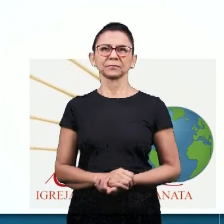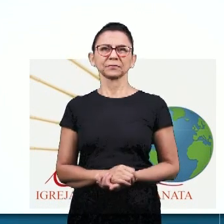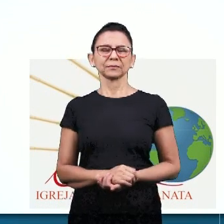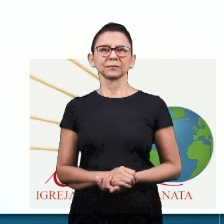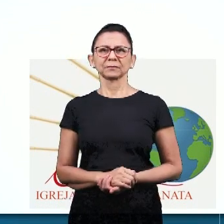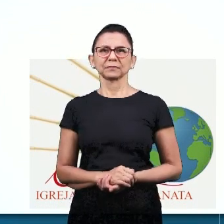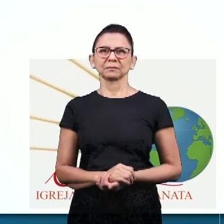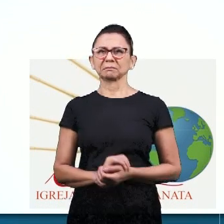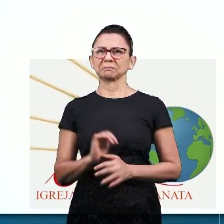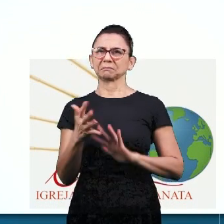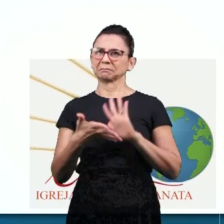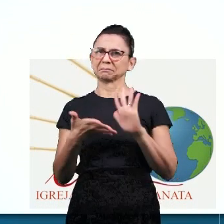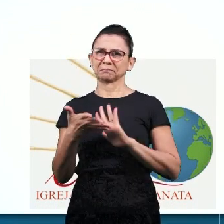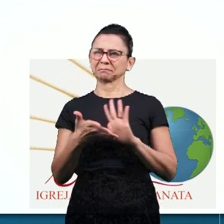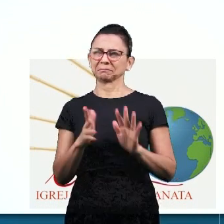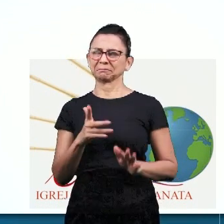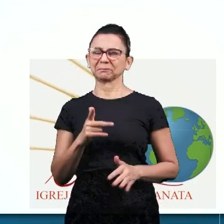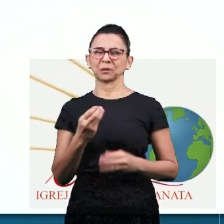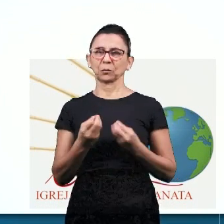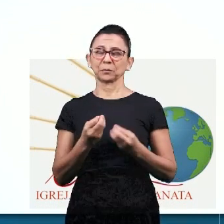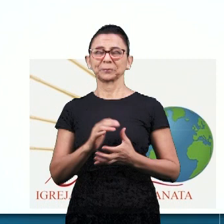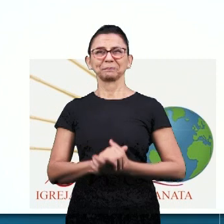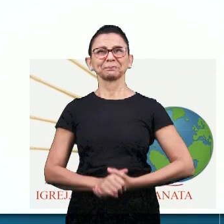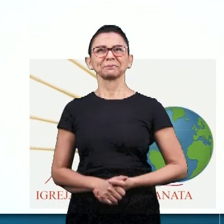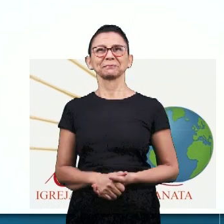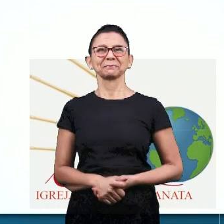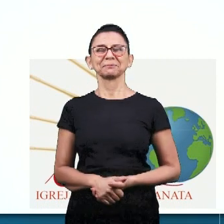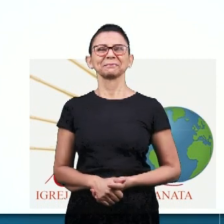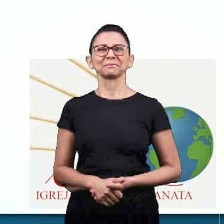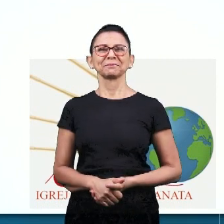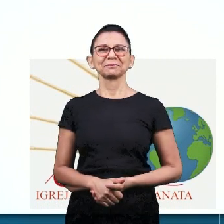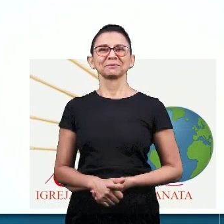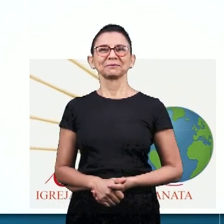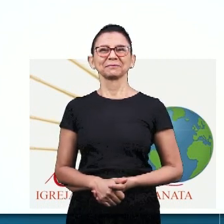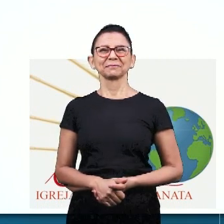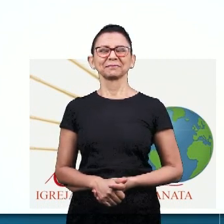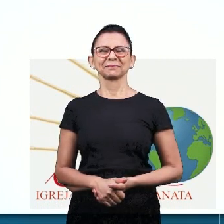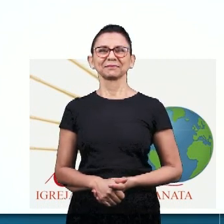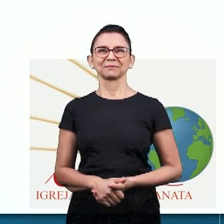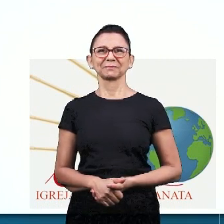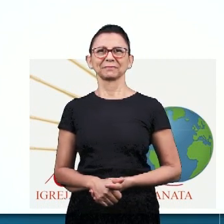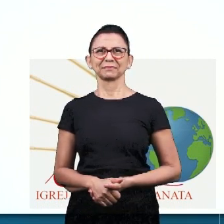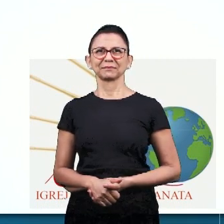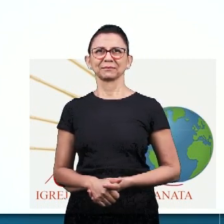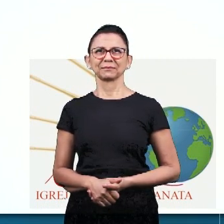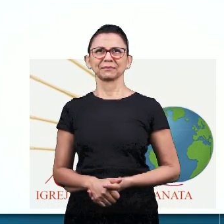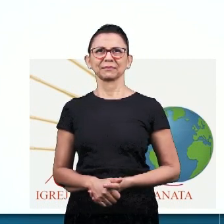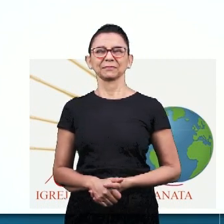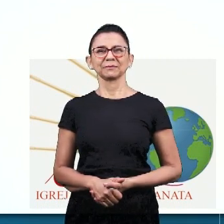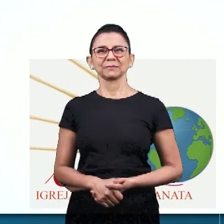Ukraine, et il va nous apporter la réponse à la question numéro 3, Okhtan Pantuk.